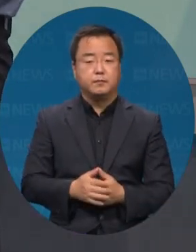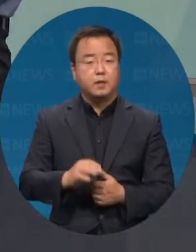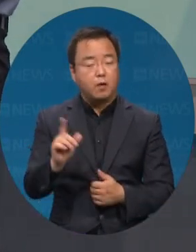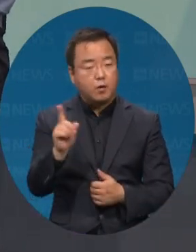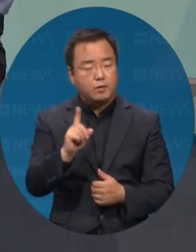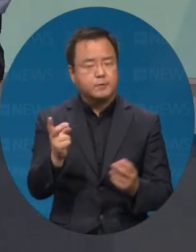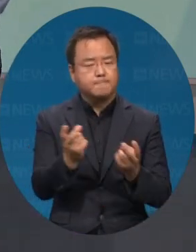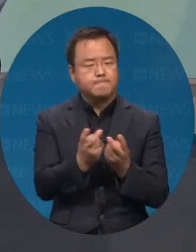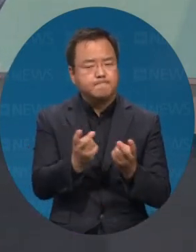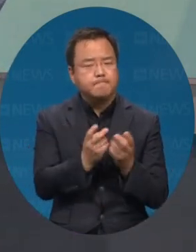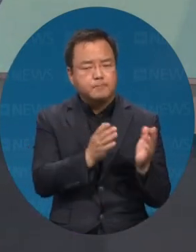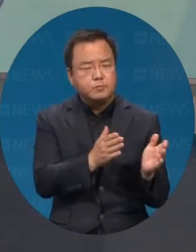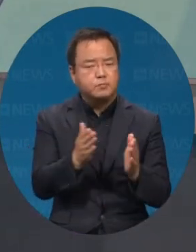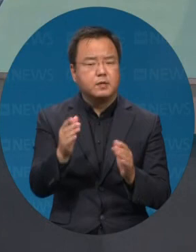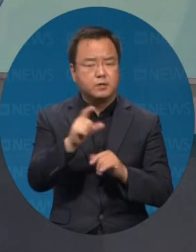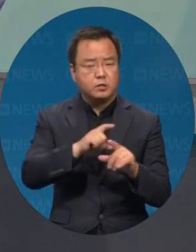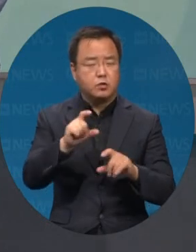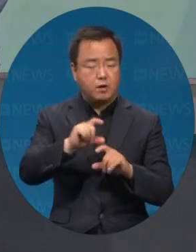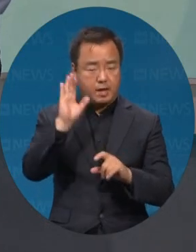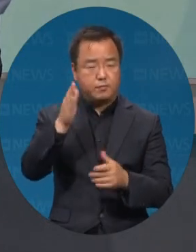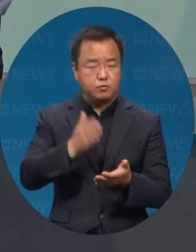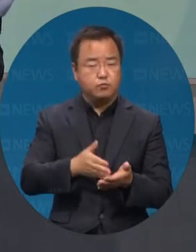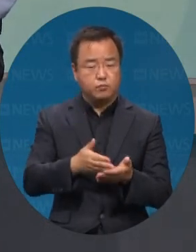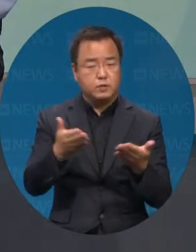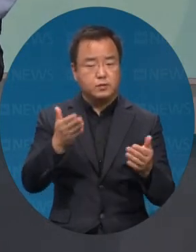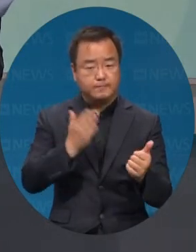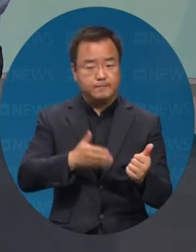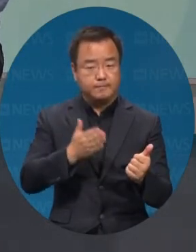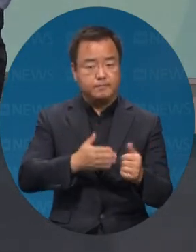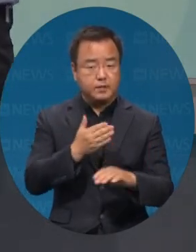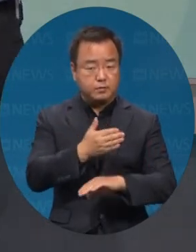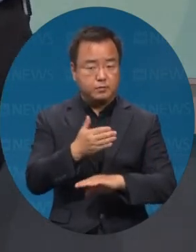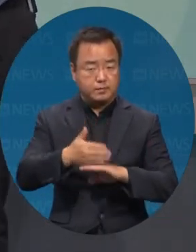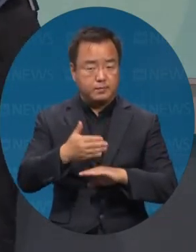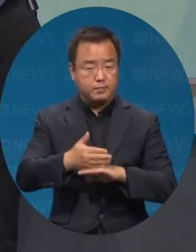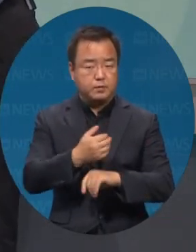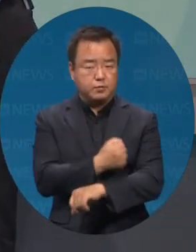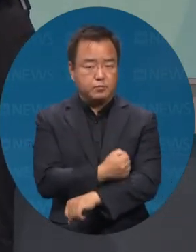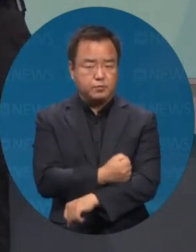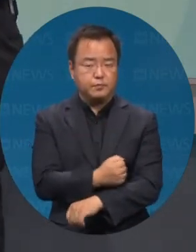대책을 세우는 지도 한번 추가로 취재해서 얻고 알려주기 바랍니다 그리고 자두가 있습니다